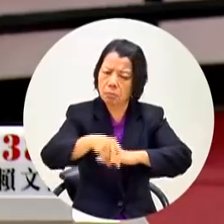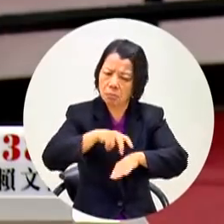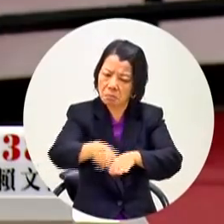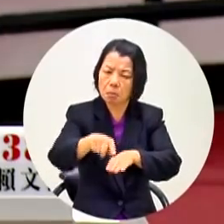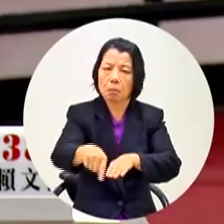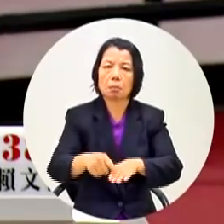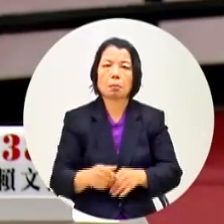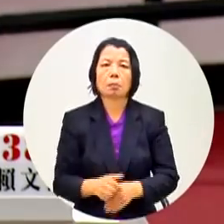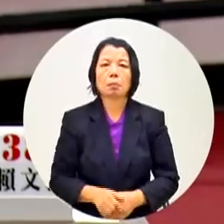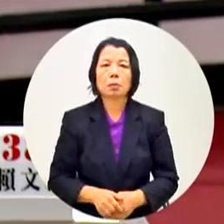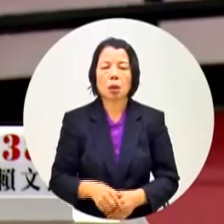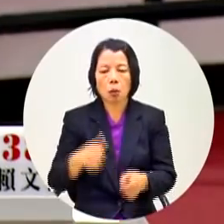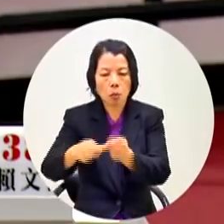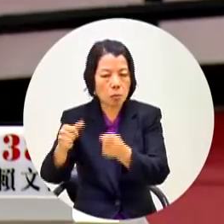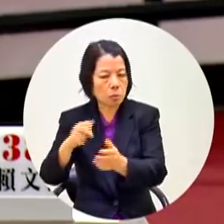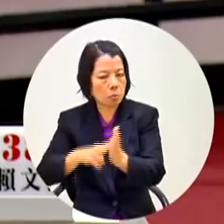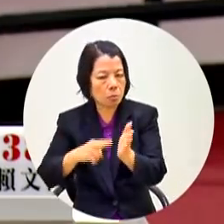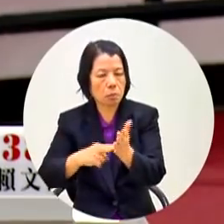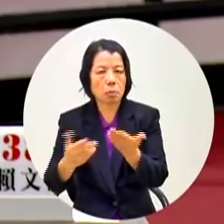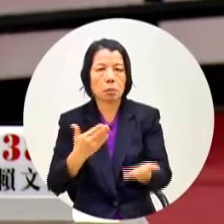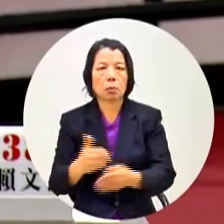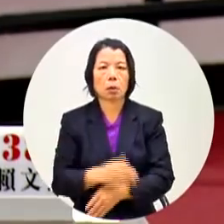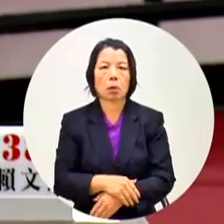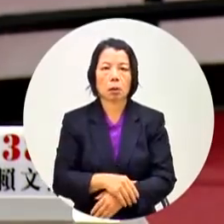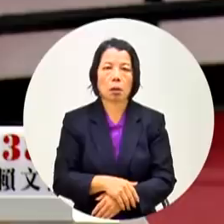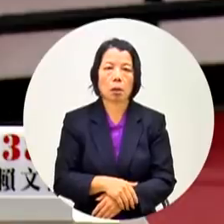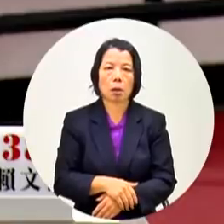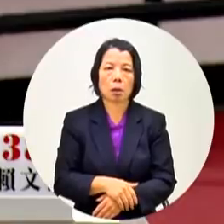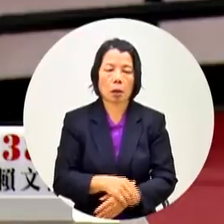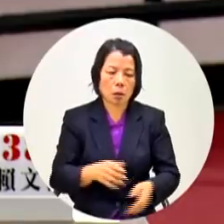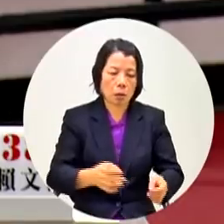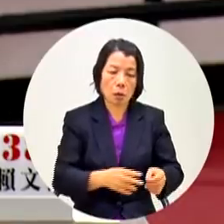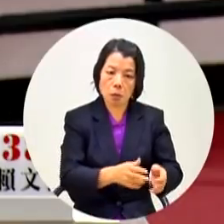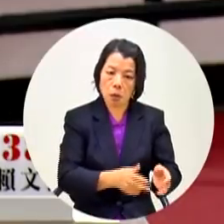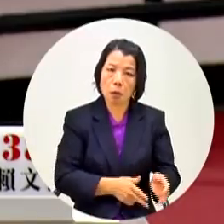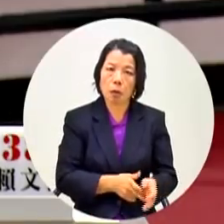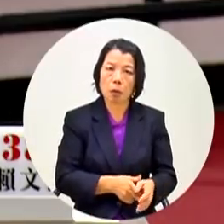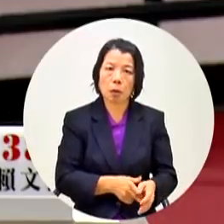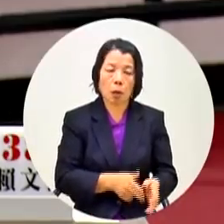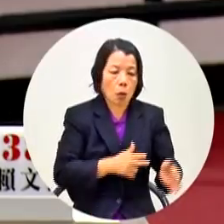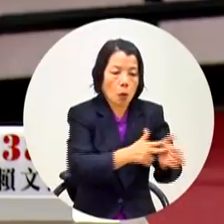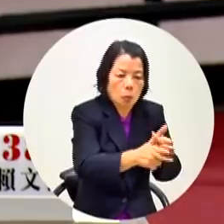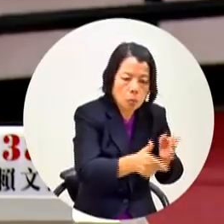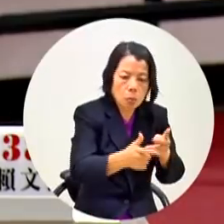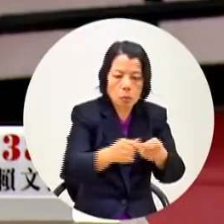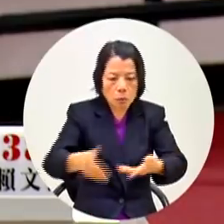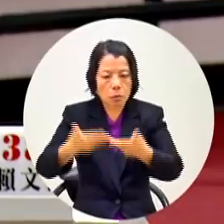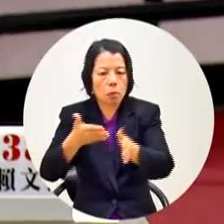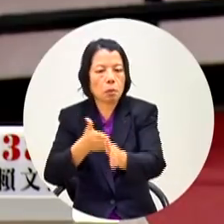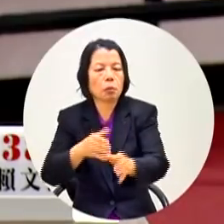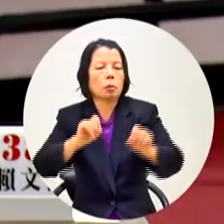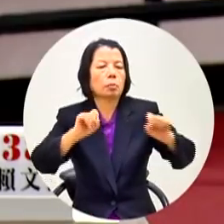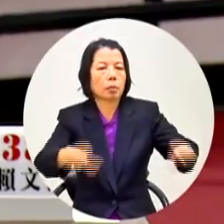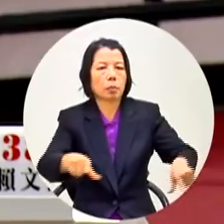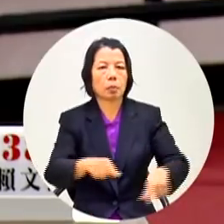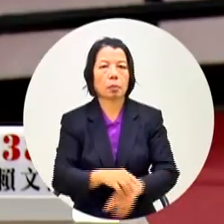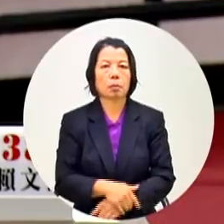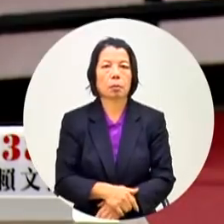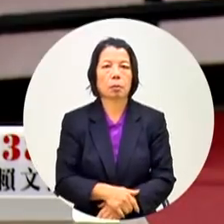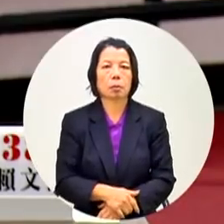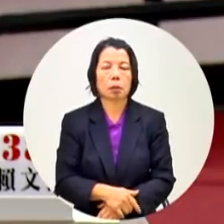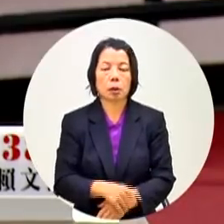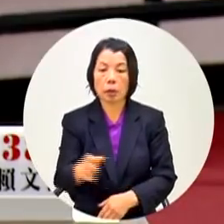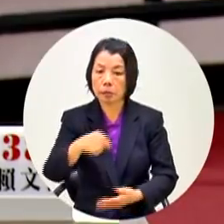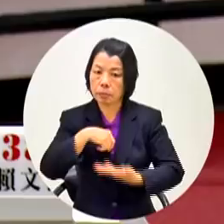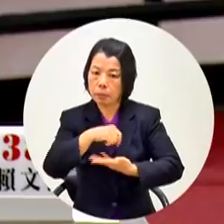么轻轨跟火车不一样，这也讲网络上也很多了，这个都可以答案。其实大家最担心的还是塞车，怎么去